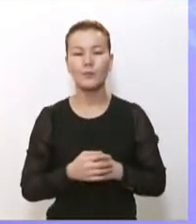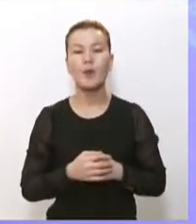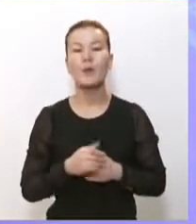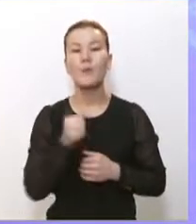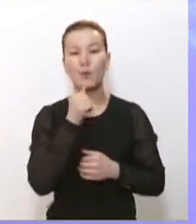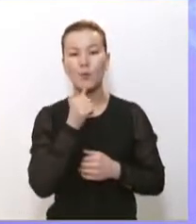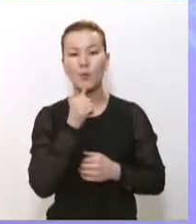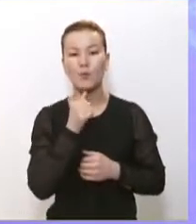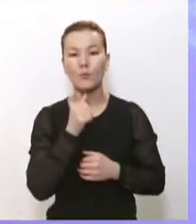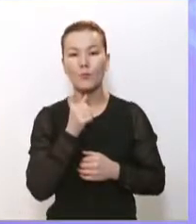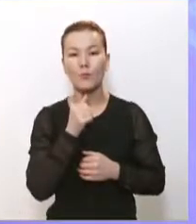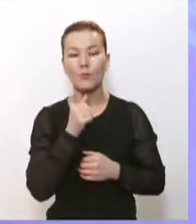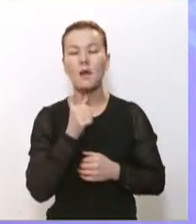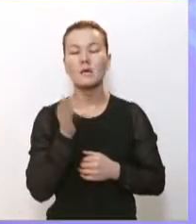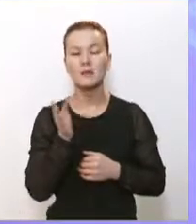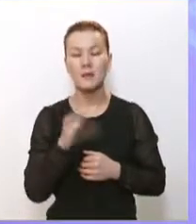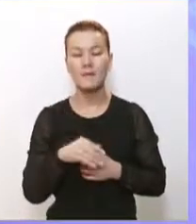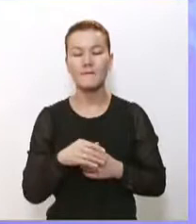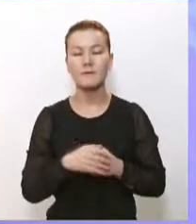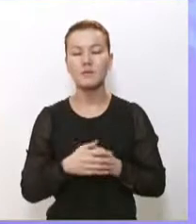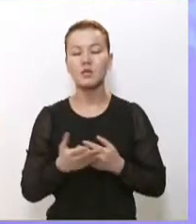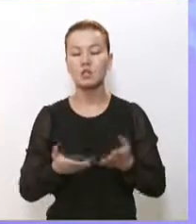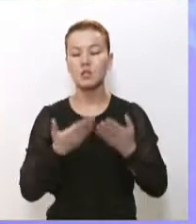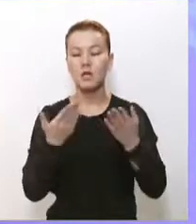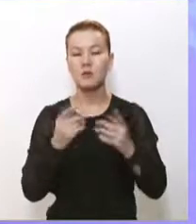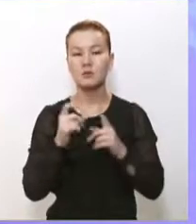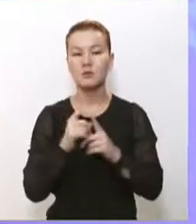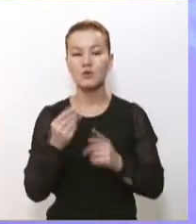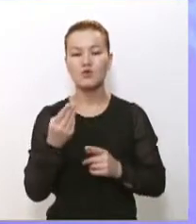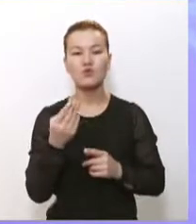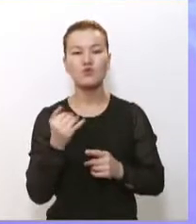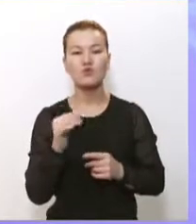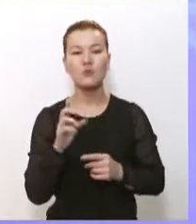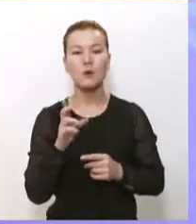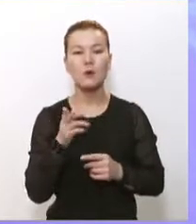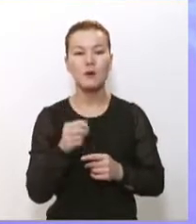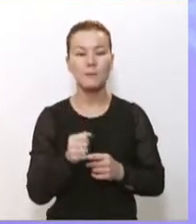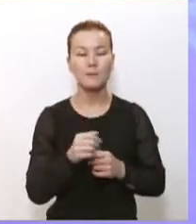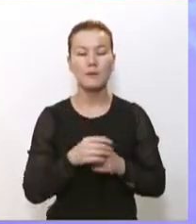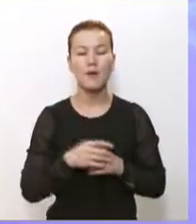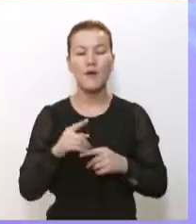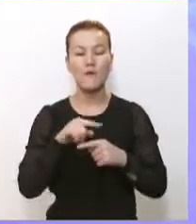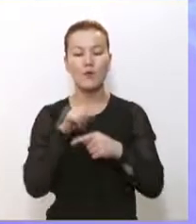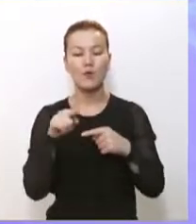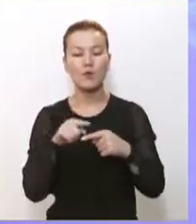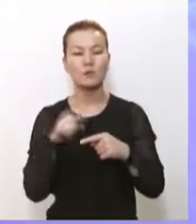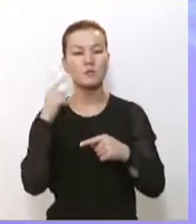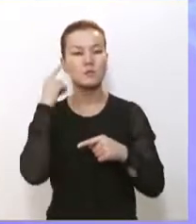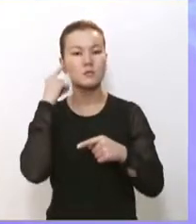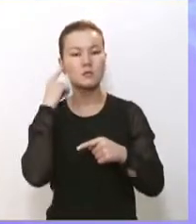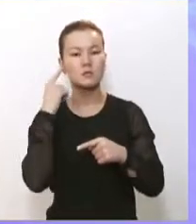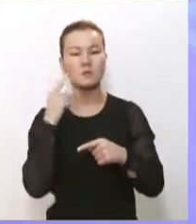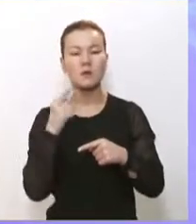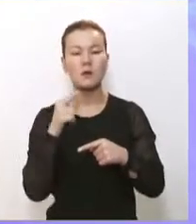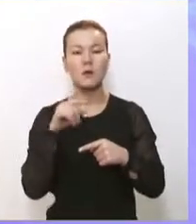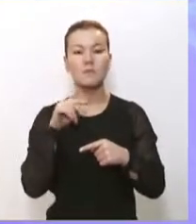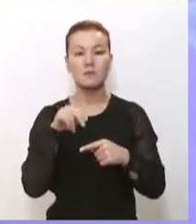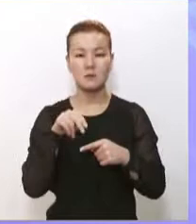Попробуем? Итак, читаем слово «шубка». В корне слова слышим звук